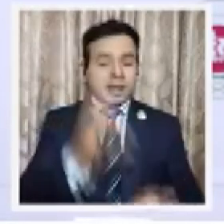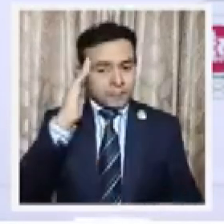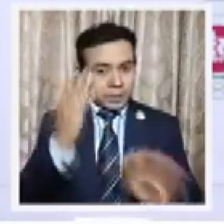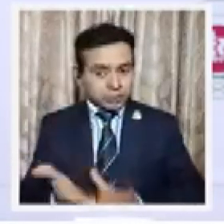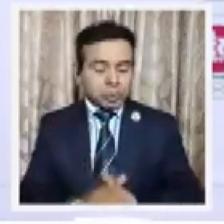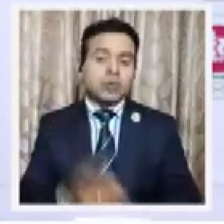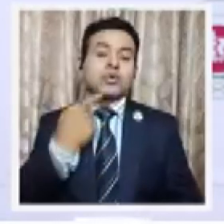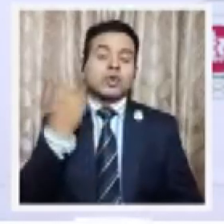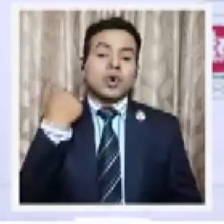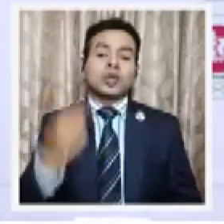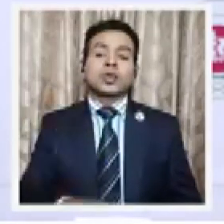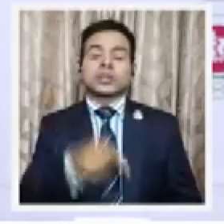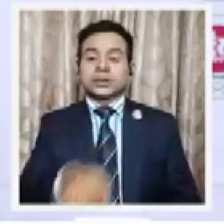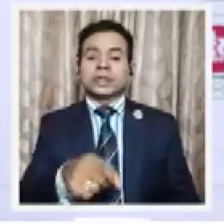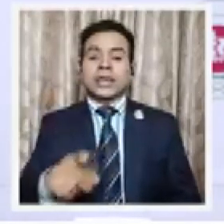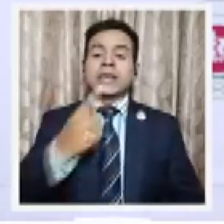46.16%।